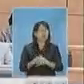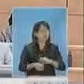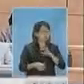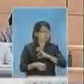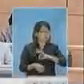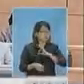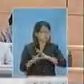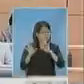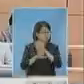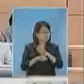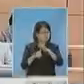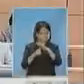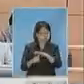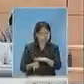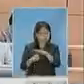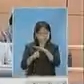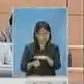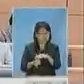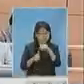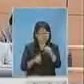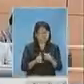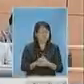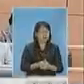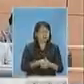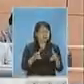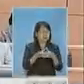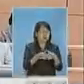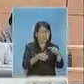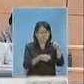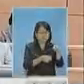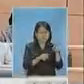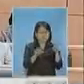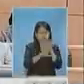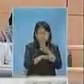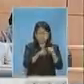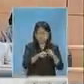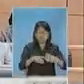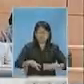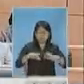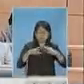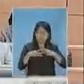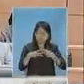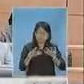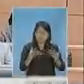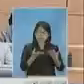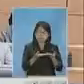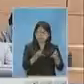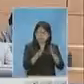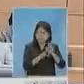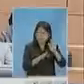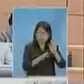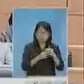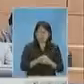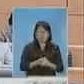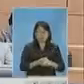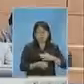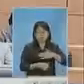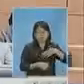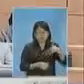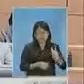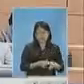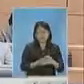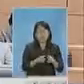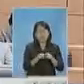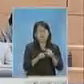ย่ำรังแกคุยกันตอนที่คนกลุ่มหนึ่งยังมีความรู้สึกว่าชัตตากรรมของตัวเองเนี่ยยังตกเป็นเบี้ย